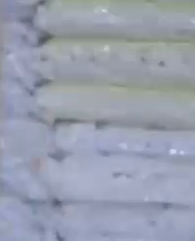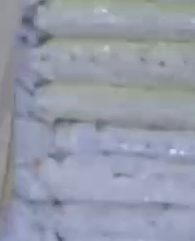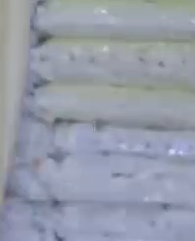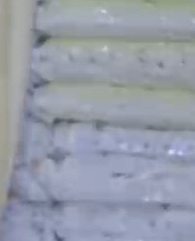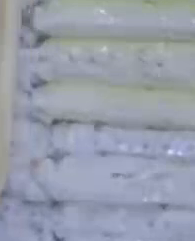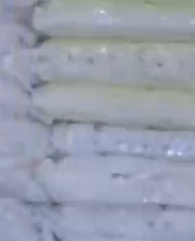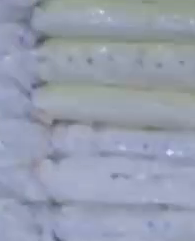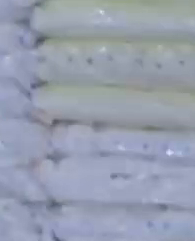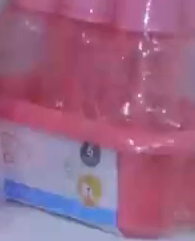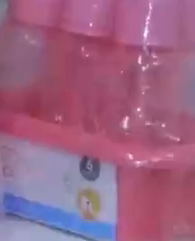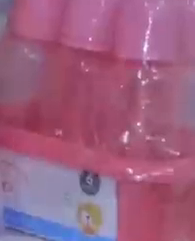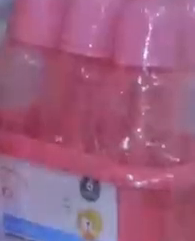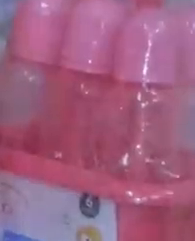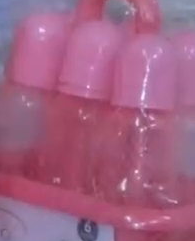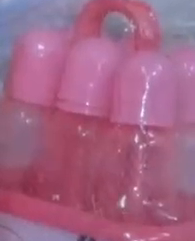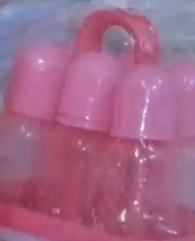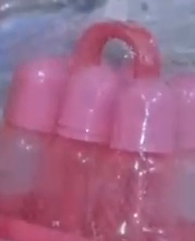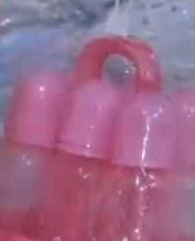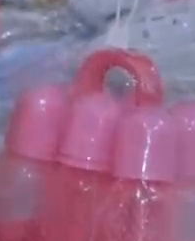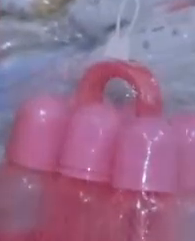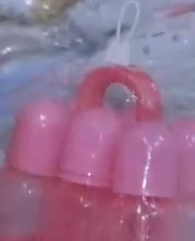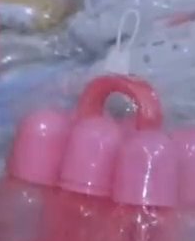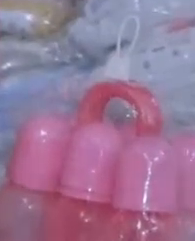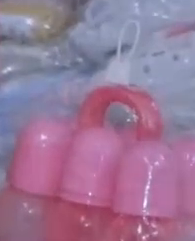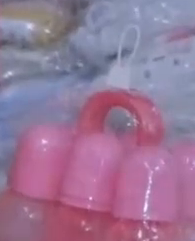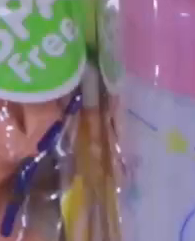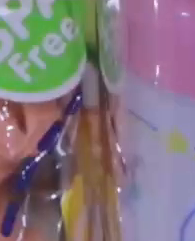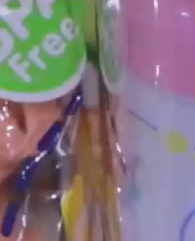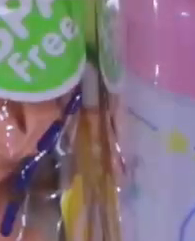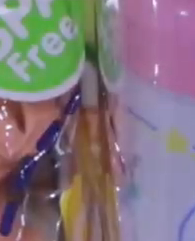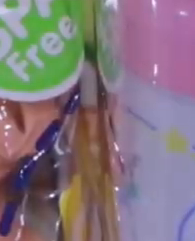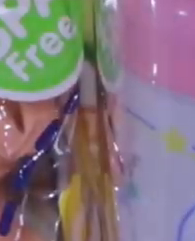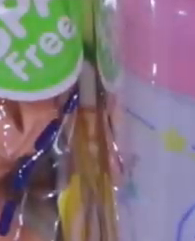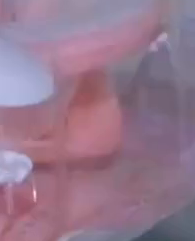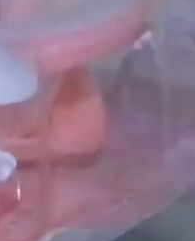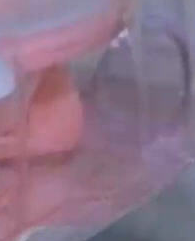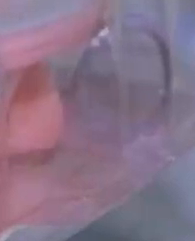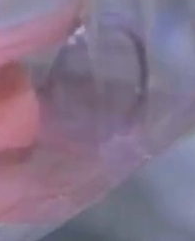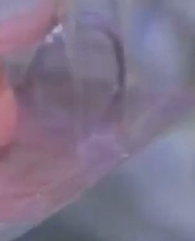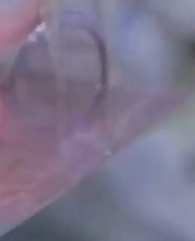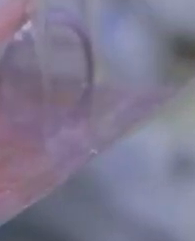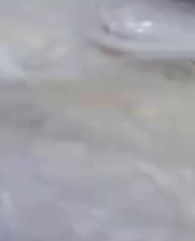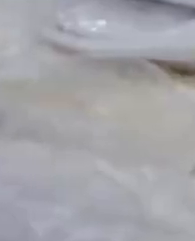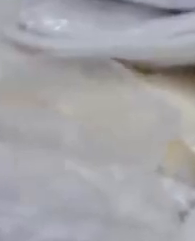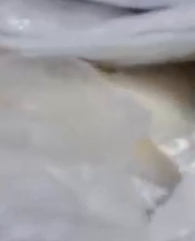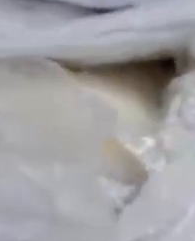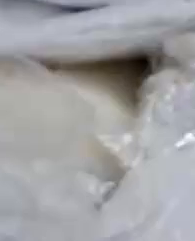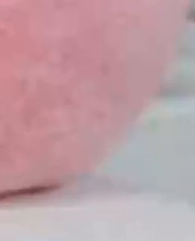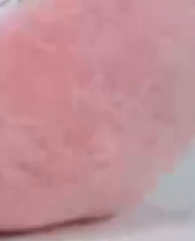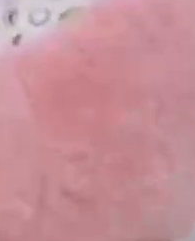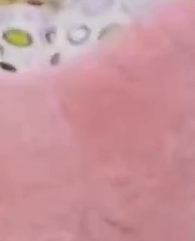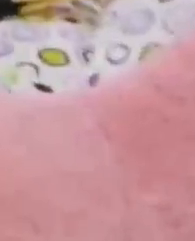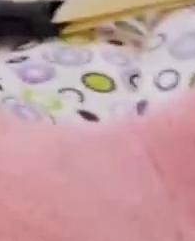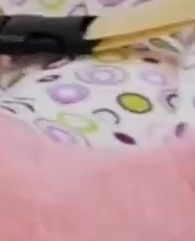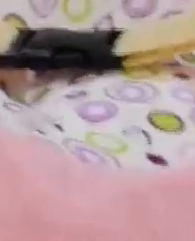se wamusohokanye. Bagufitiye bibero nziza cyane, amasani meza n'ibijyana nayo bizagufasha kugaburira umwana wawe kugeza kuze. Muri turize ubeho